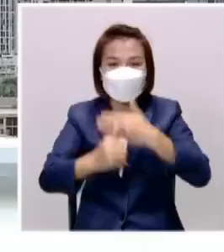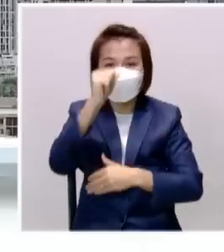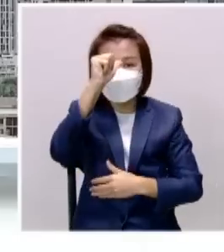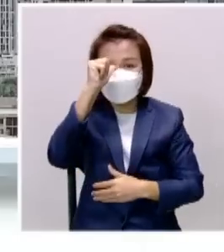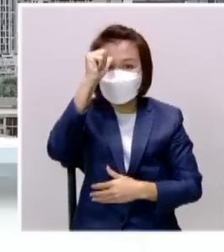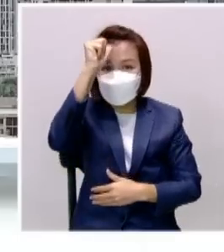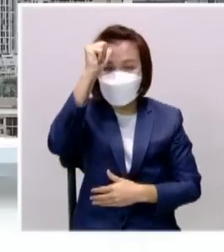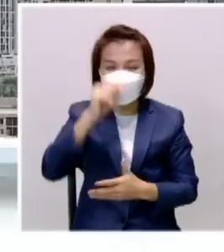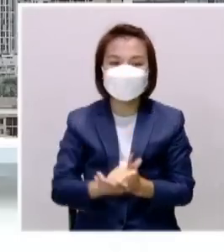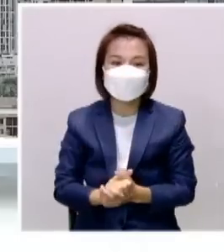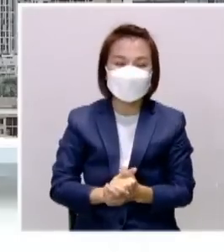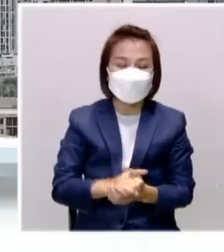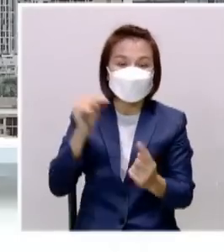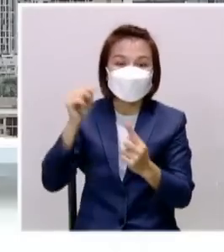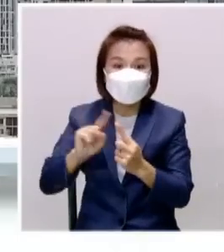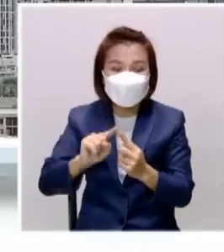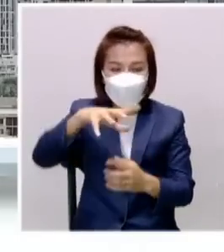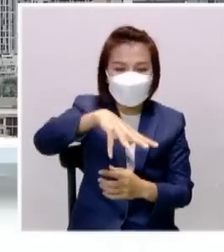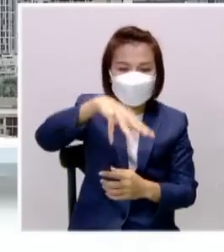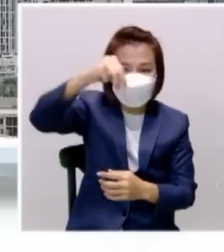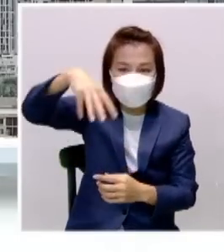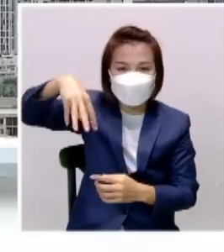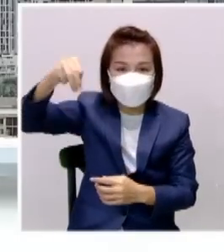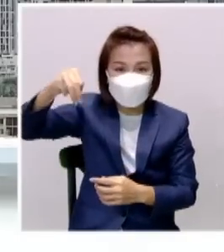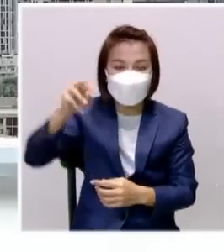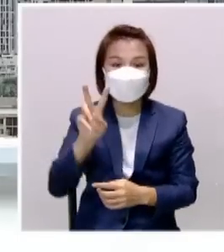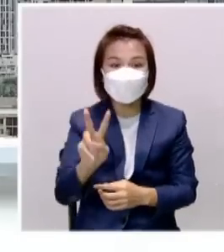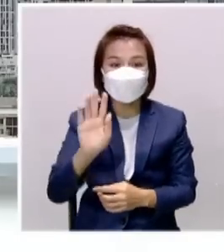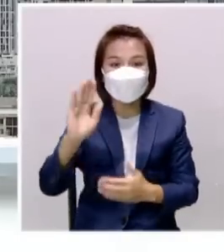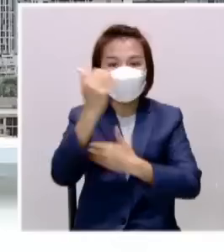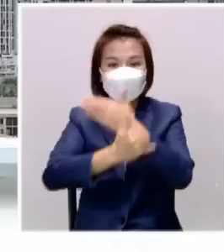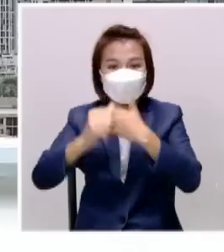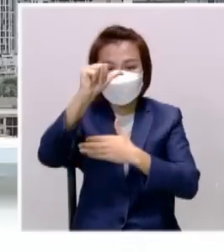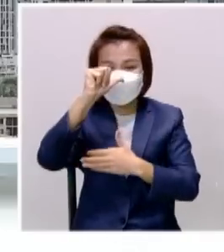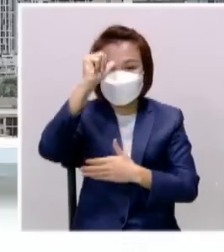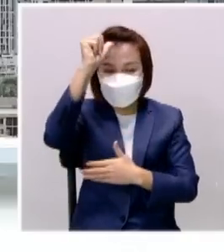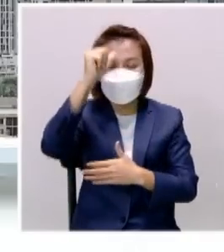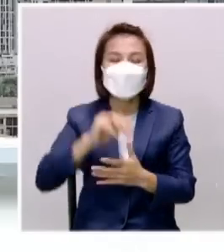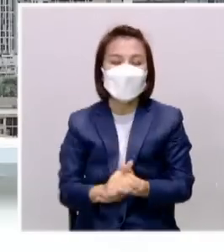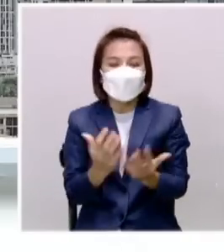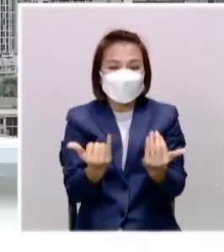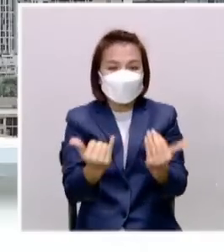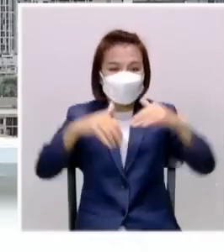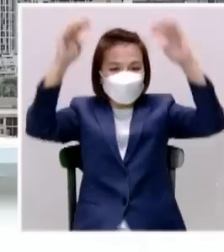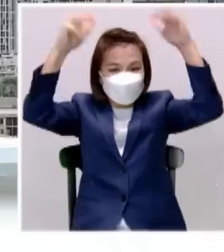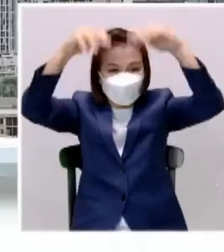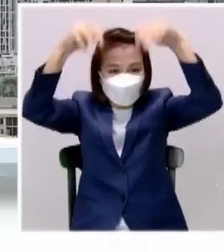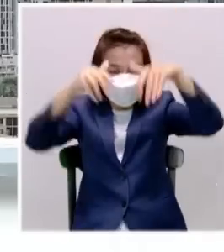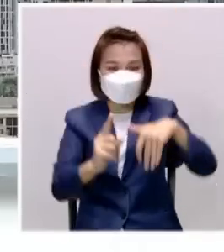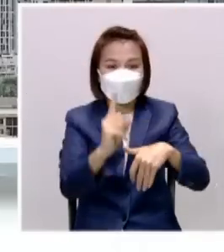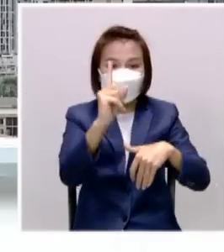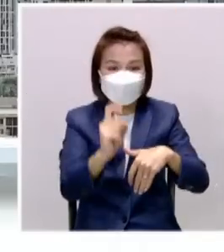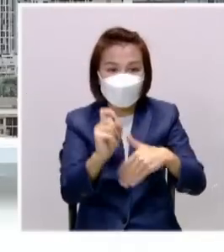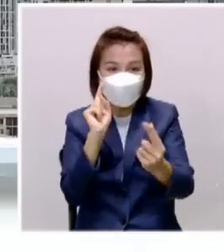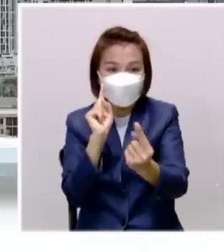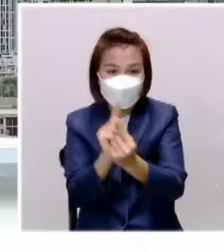2รัฐใหญ่หลังรัฐมหาราชตระและรัฐกัวทางตะวันตกของอินเดียค่ะมีฝนตกต่อเนื่องนะคะตอนนี้มีรายงานผู้เสียชีวิตแล้วอย่